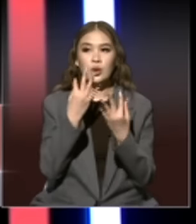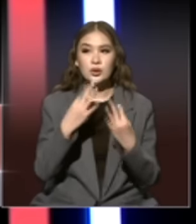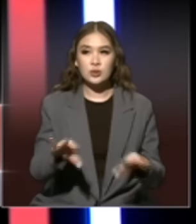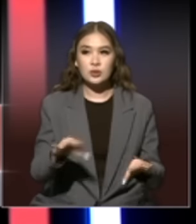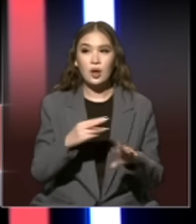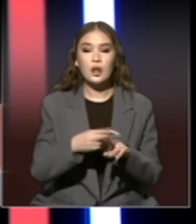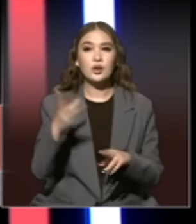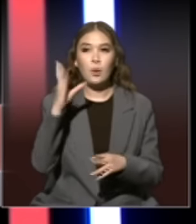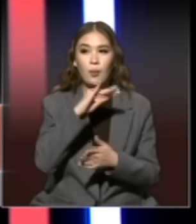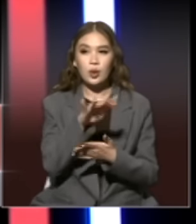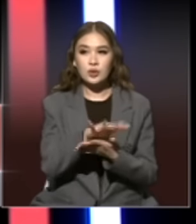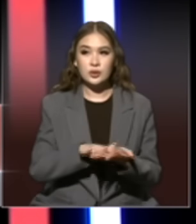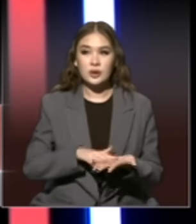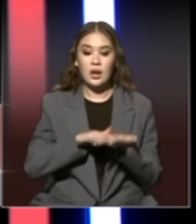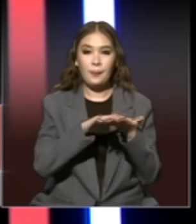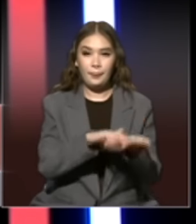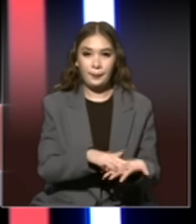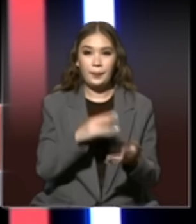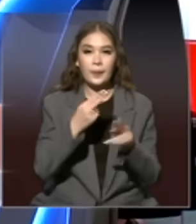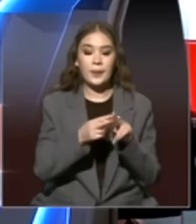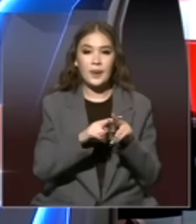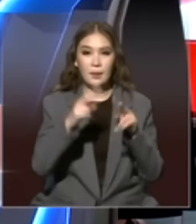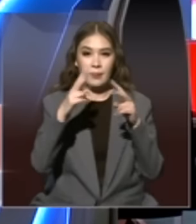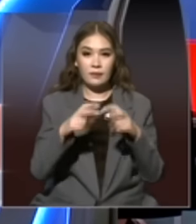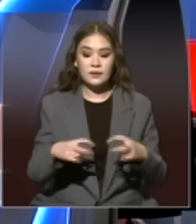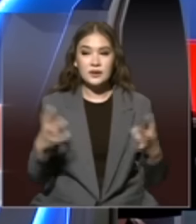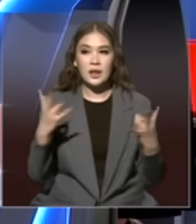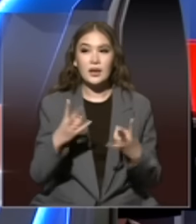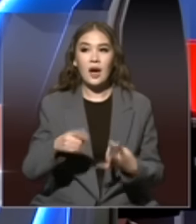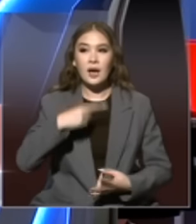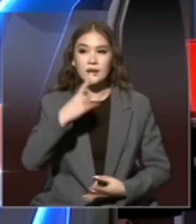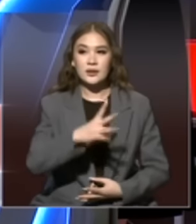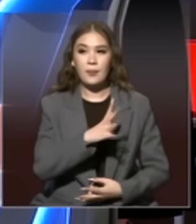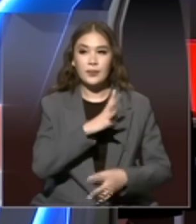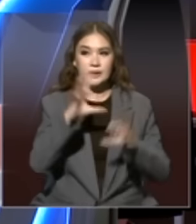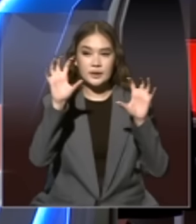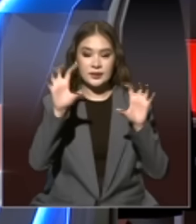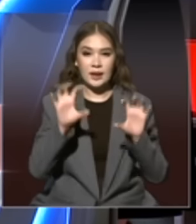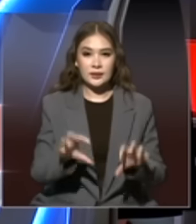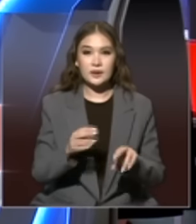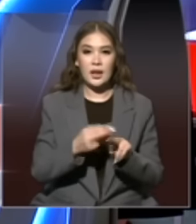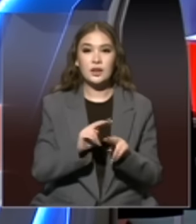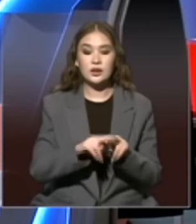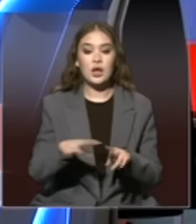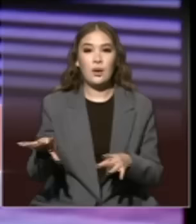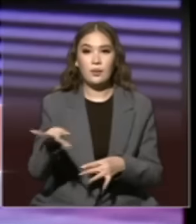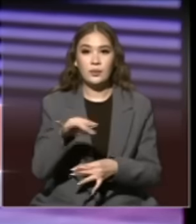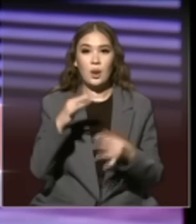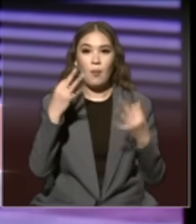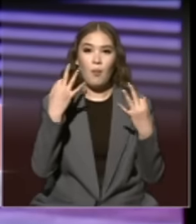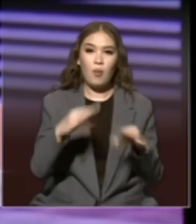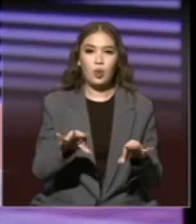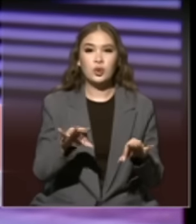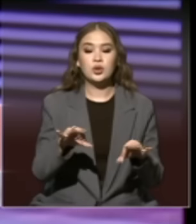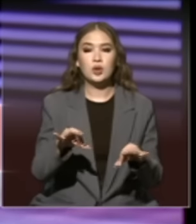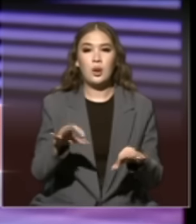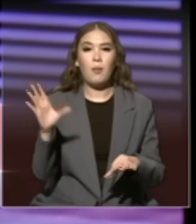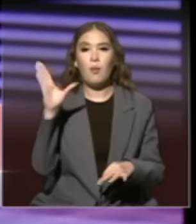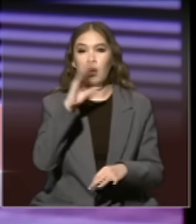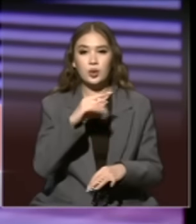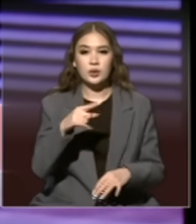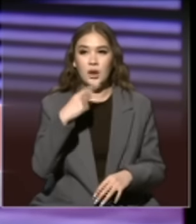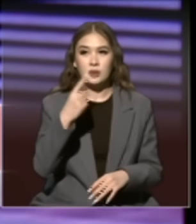деп. Осы тұрғыдан қарауымыз керек. Жаңағы айтылған заңда жазылған мерзімді өтегеннен кейін босатылып кете береді деген көзқарасты қазір